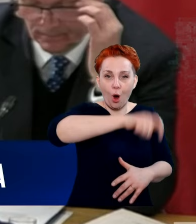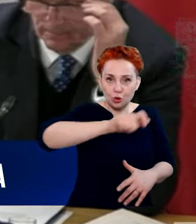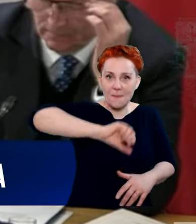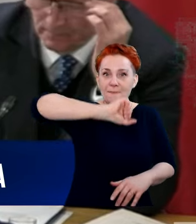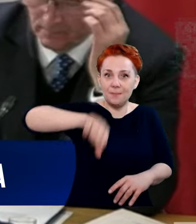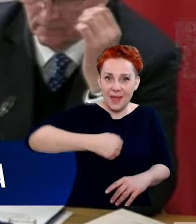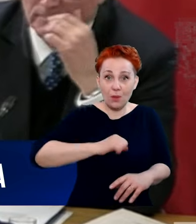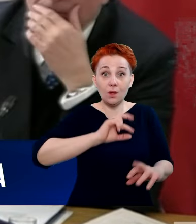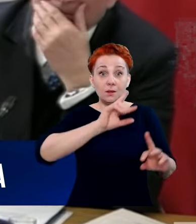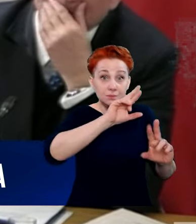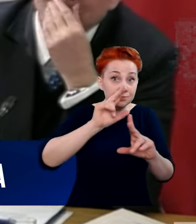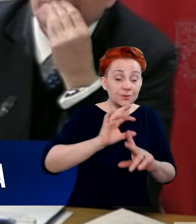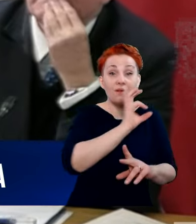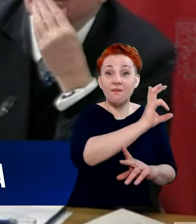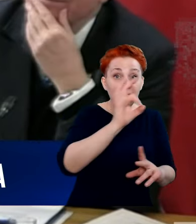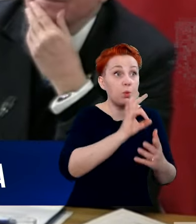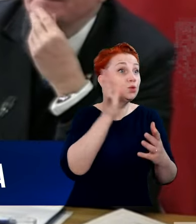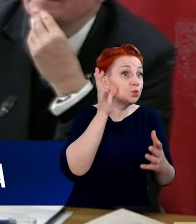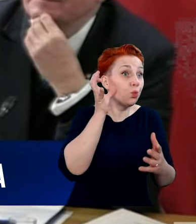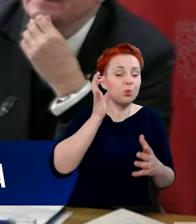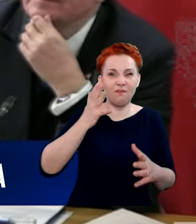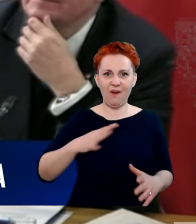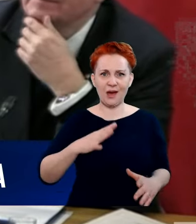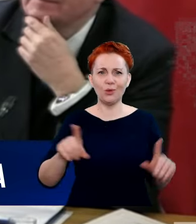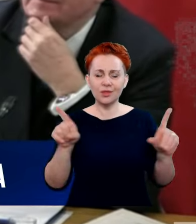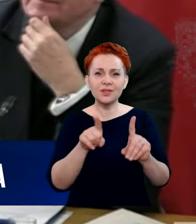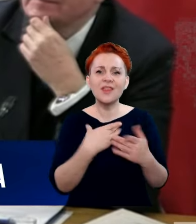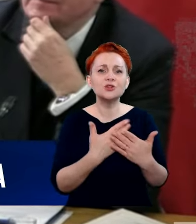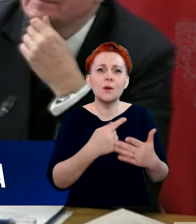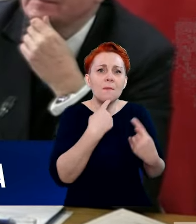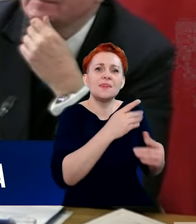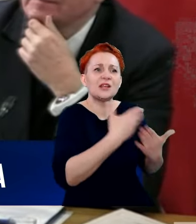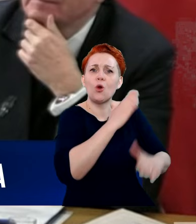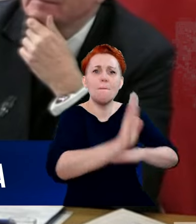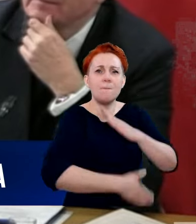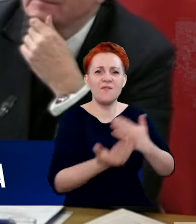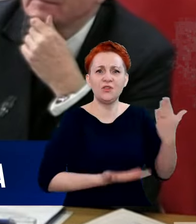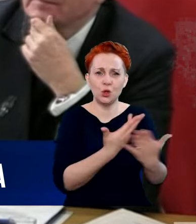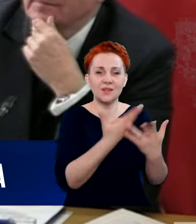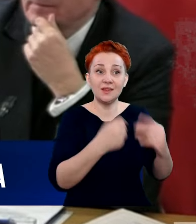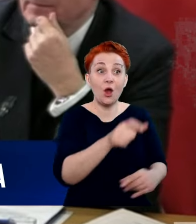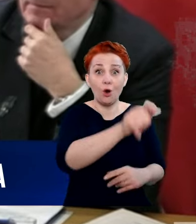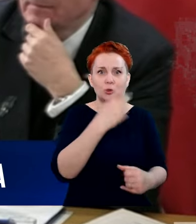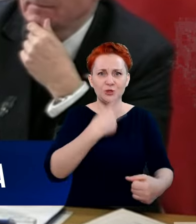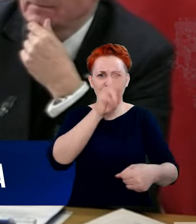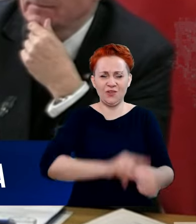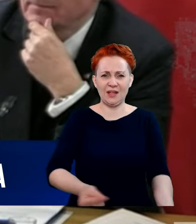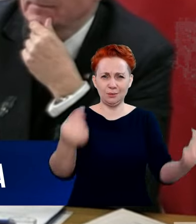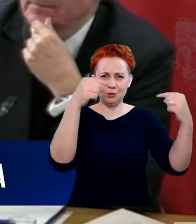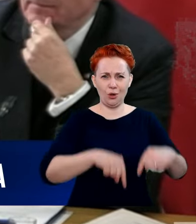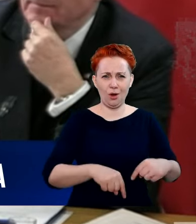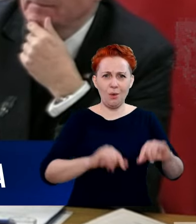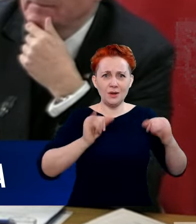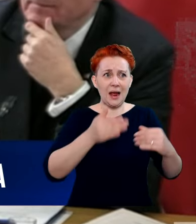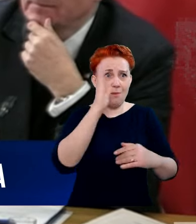się z ich materiałami, warto ich słuchać. Ja chciałbym też uzasadnić, dlaczego ja nie poprę wniosku, żeby te osoby jako świadkowie przychodzili, bo nie będziemy mogli